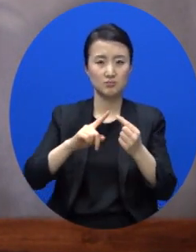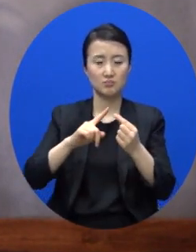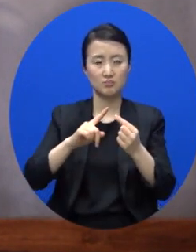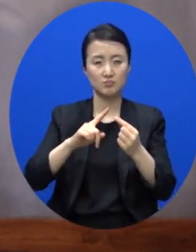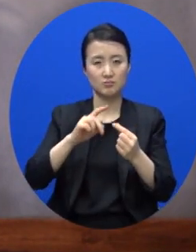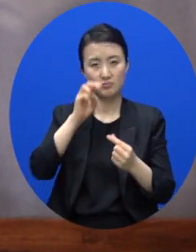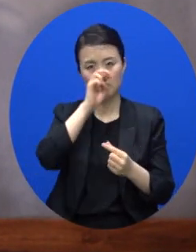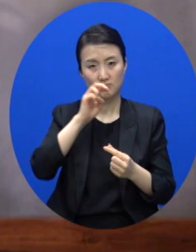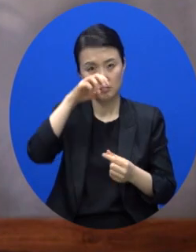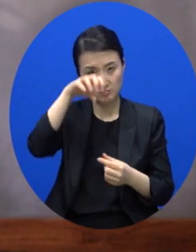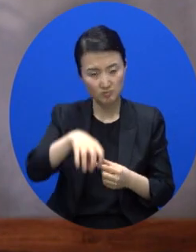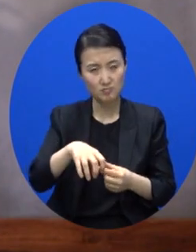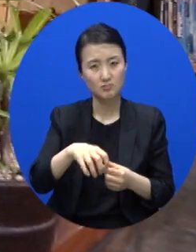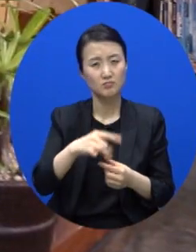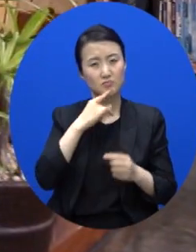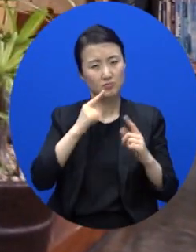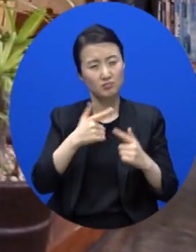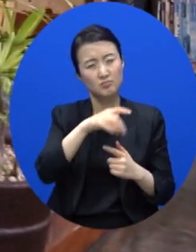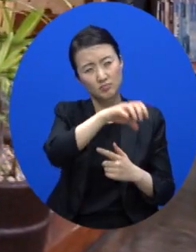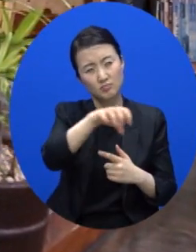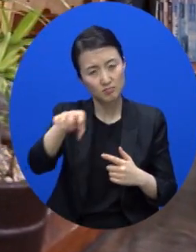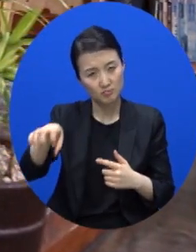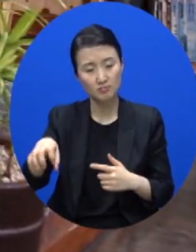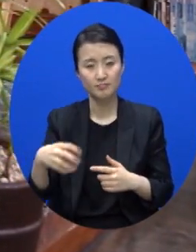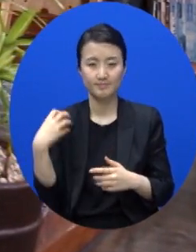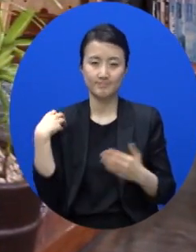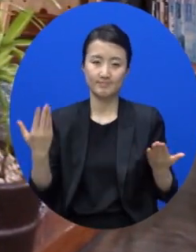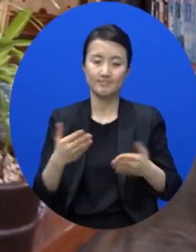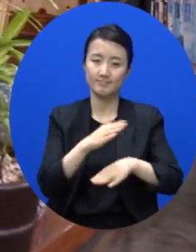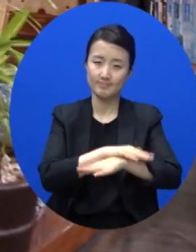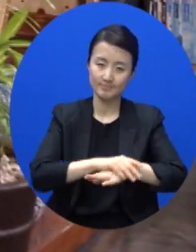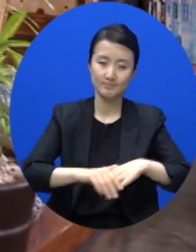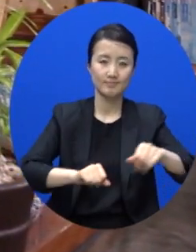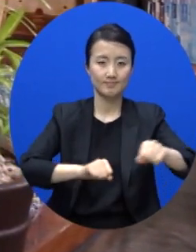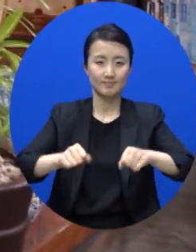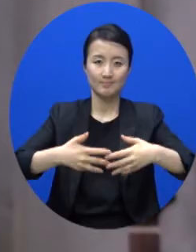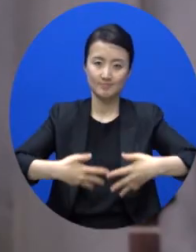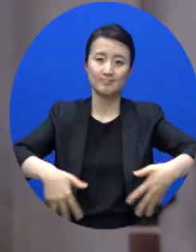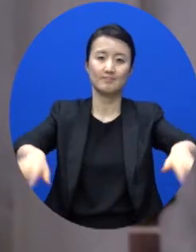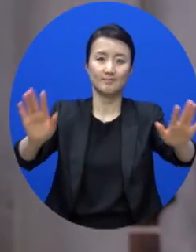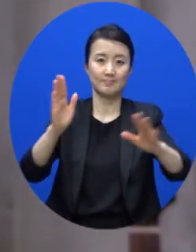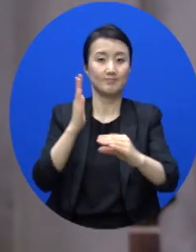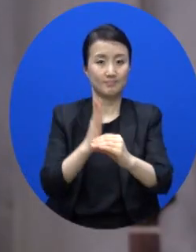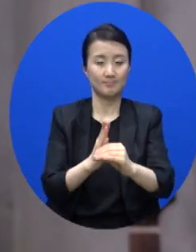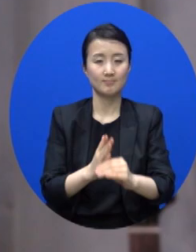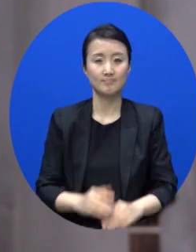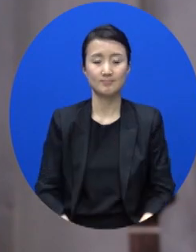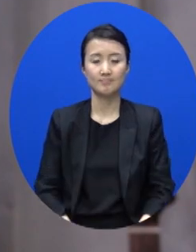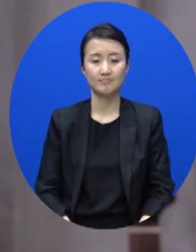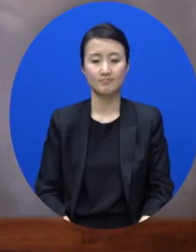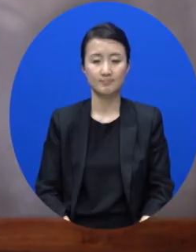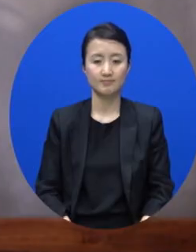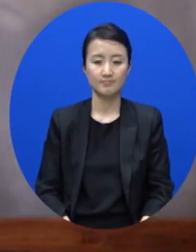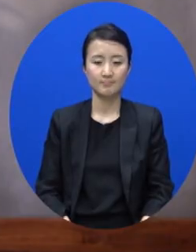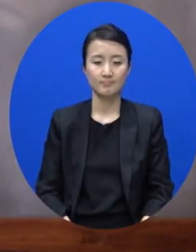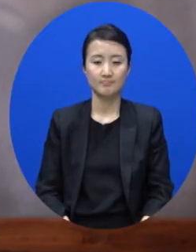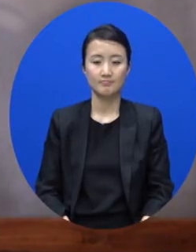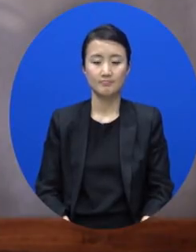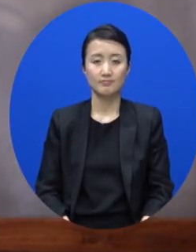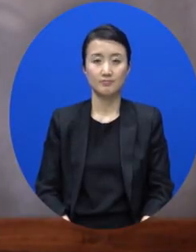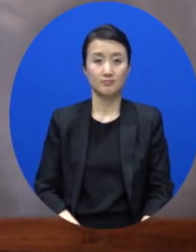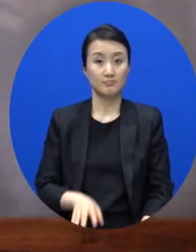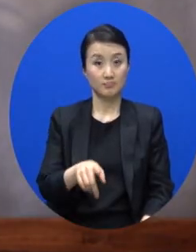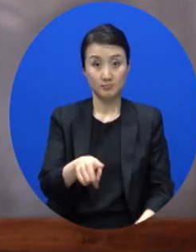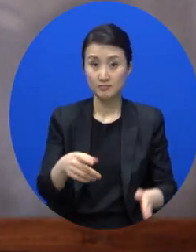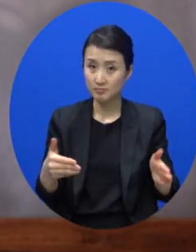하고 있습니다. 그렇지만 거기에서 끊치면